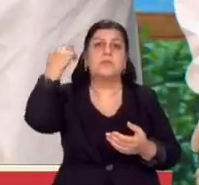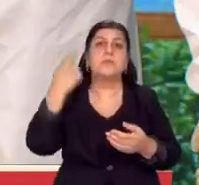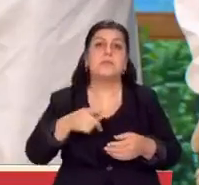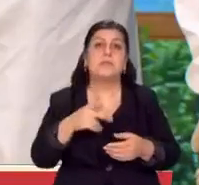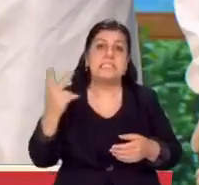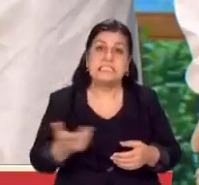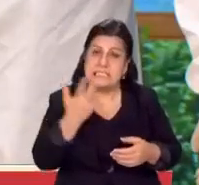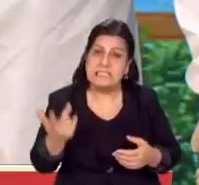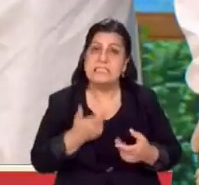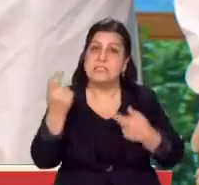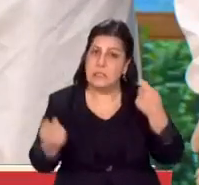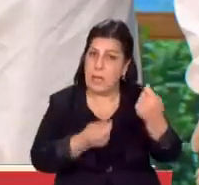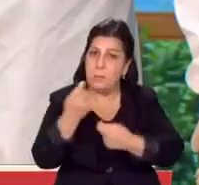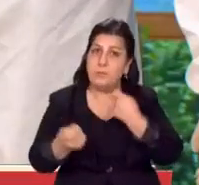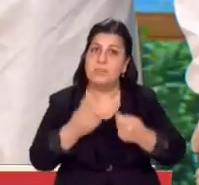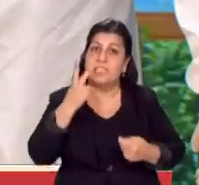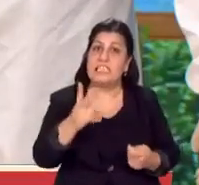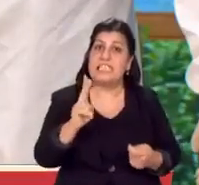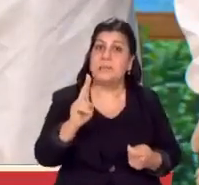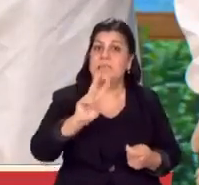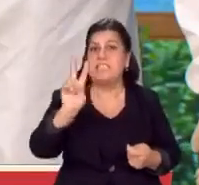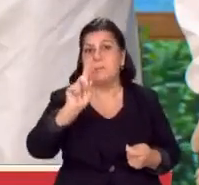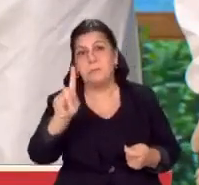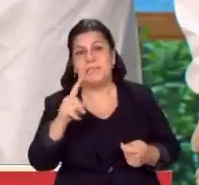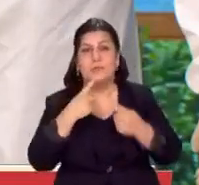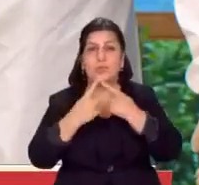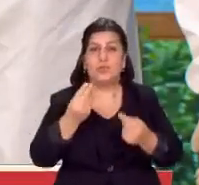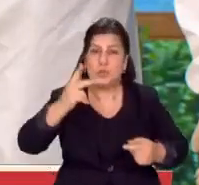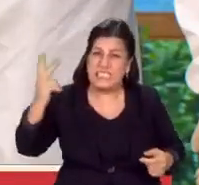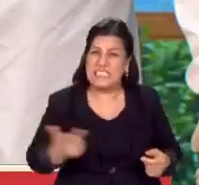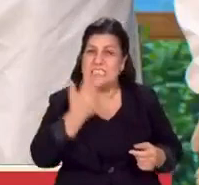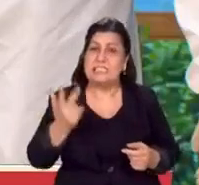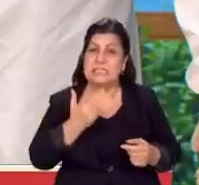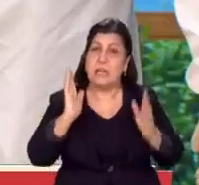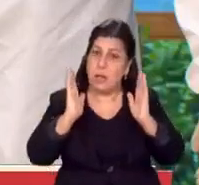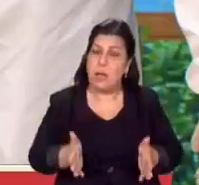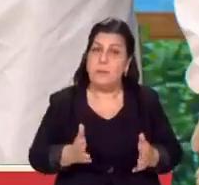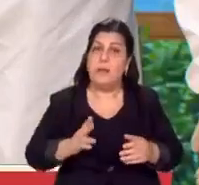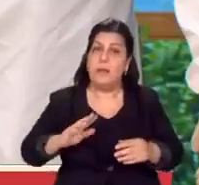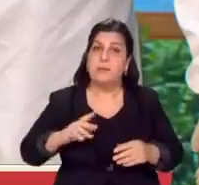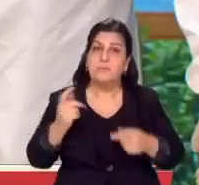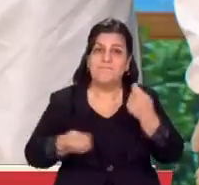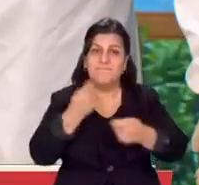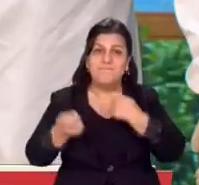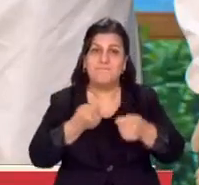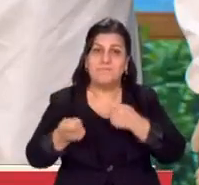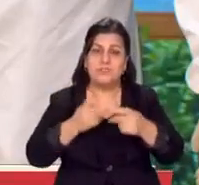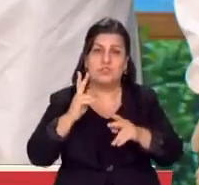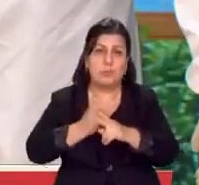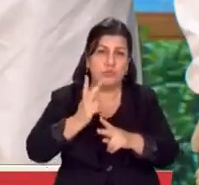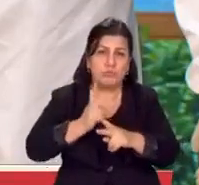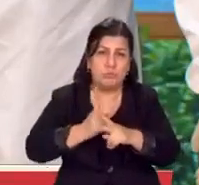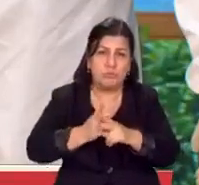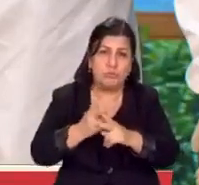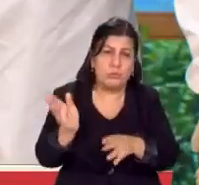hızlandırıldı kız londor olmasına rağmen 2021 deniyor çok hızlı gitmesine rağmen atlıya atlıya Hatta üst üste getiriyor